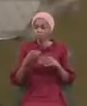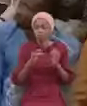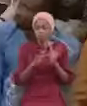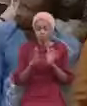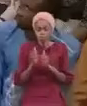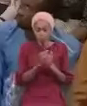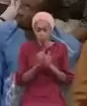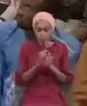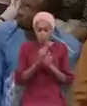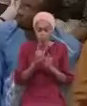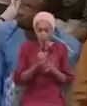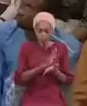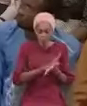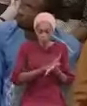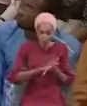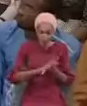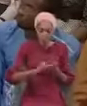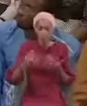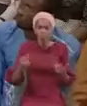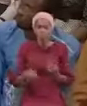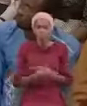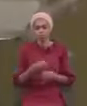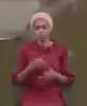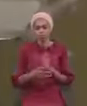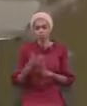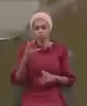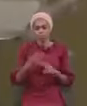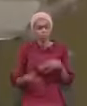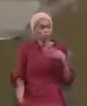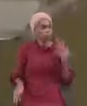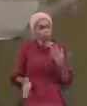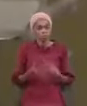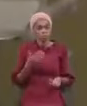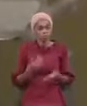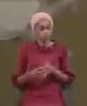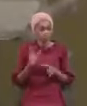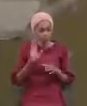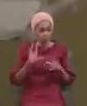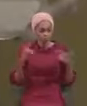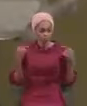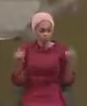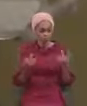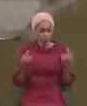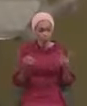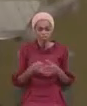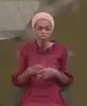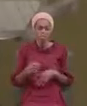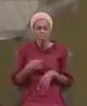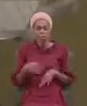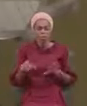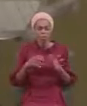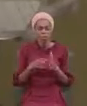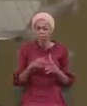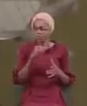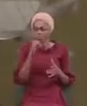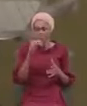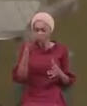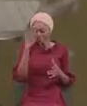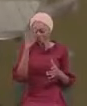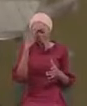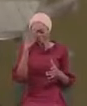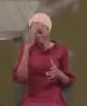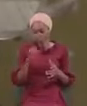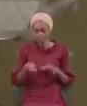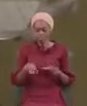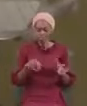de Jésus soyez totalement persuadé qu soit votre catégorie de péché je l' fait dans l'Ance je le fait dans pas erreur mais aujourd'hui